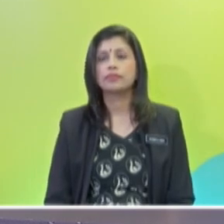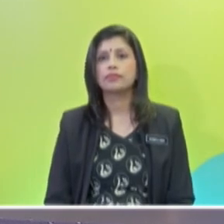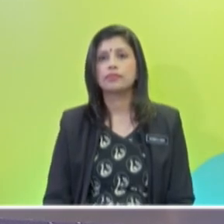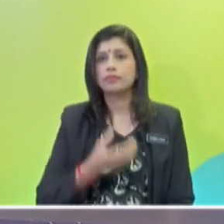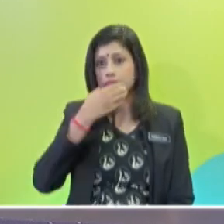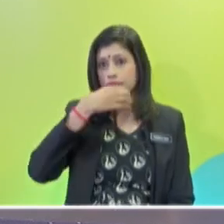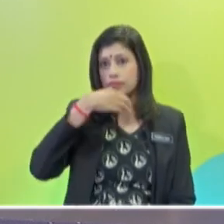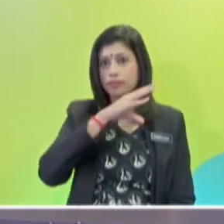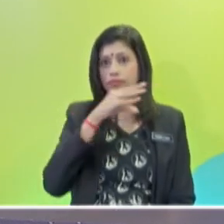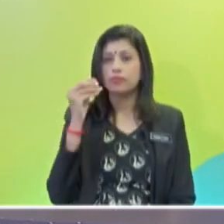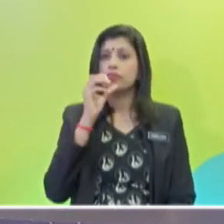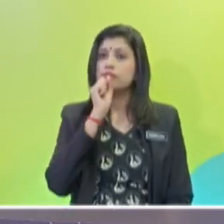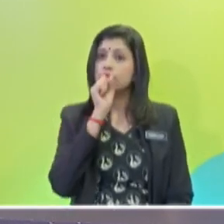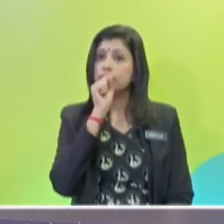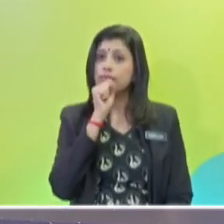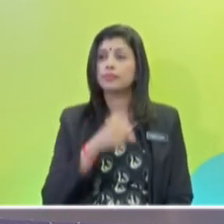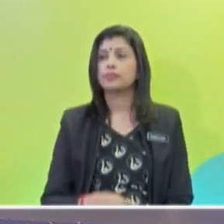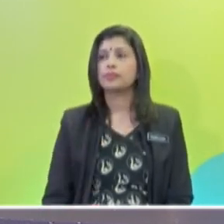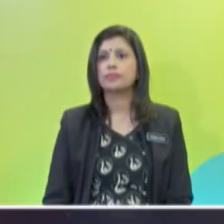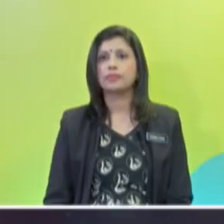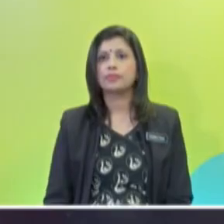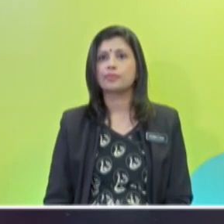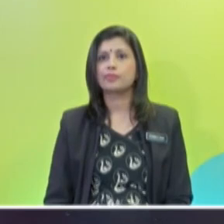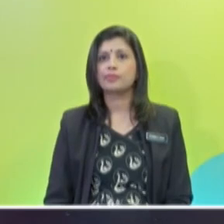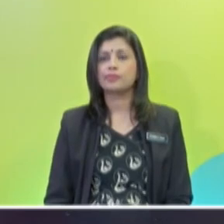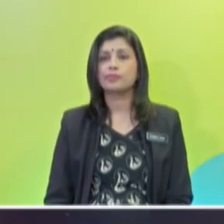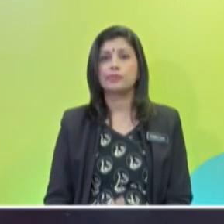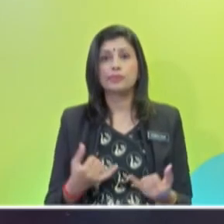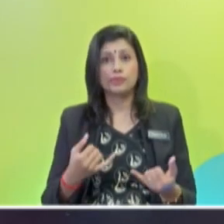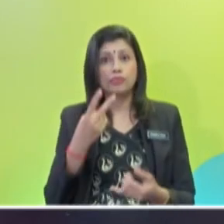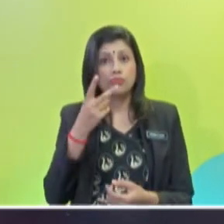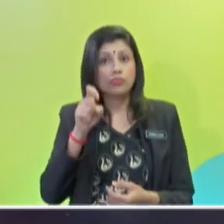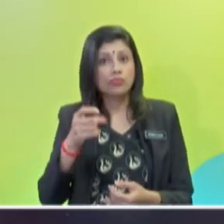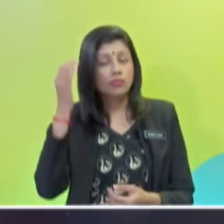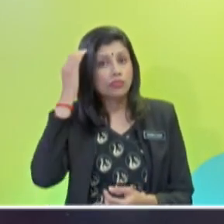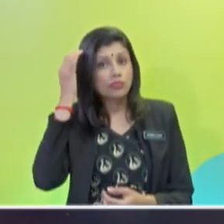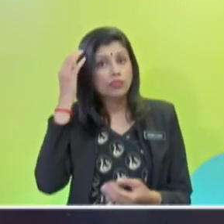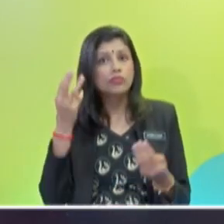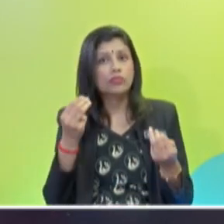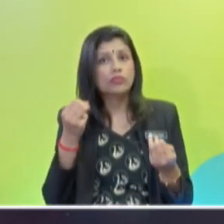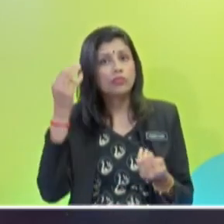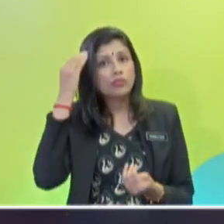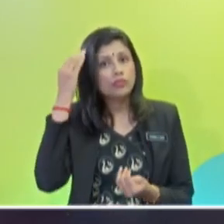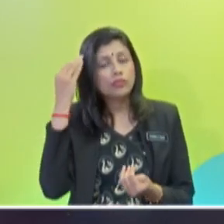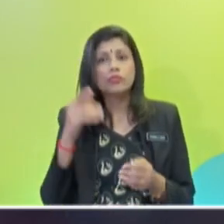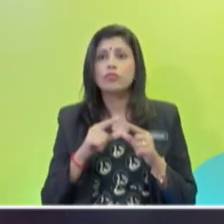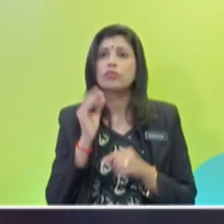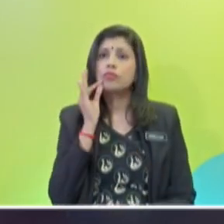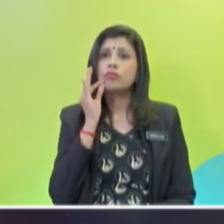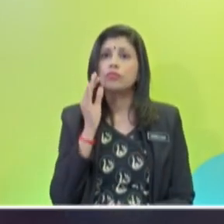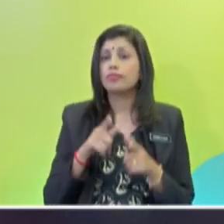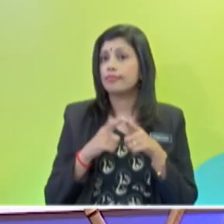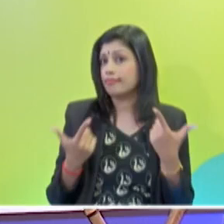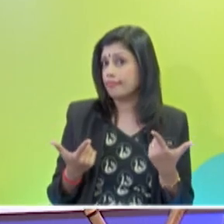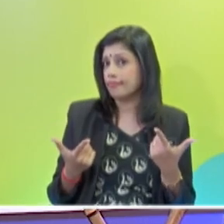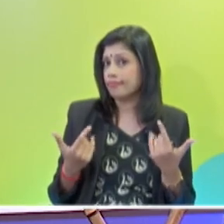tau buah apple ni. Okey, jadi Amal mesti nak tahu lagi kan apa lagi buah-buahan yang biasa kita jumpa, betul? Oh, betul lah cikgu. Jadi